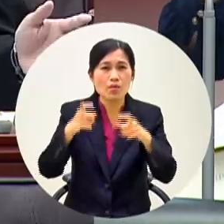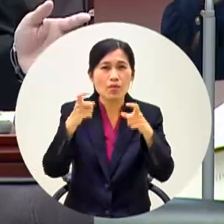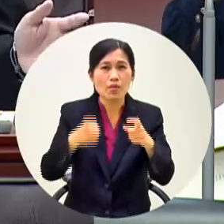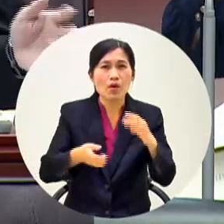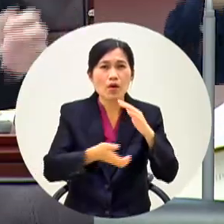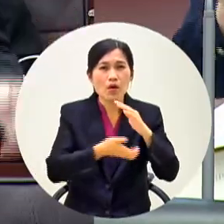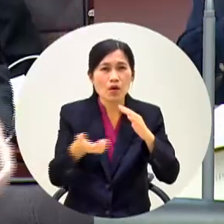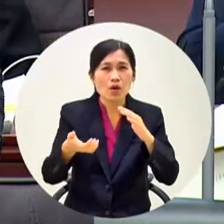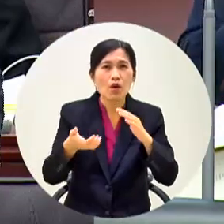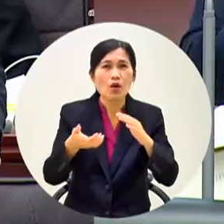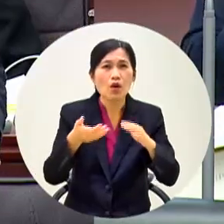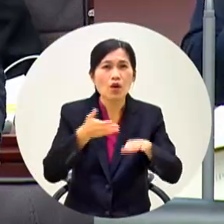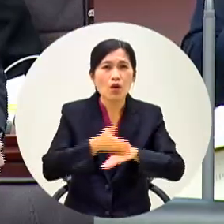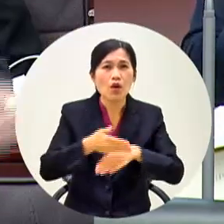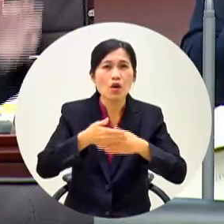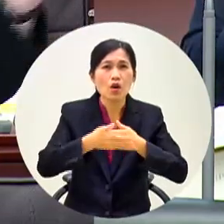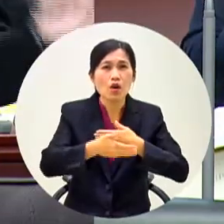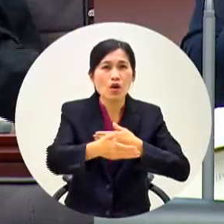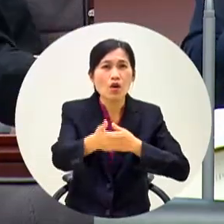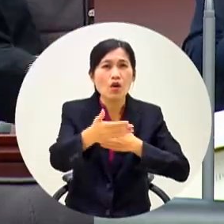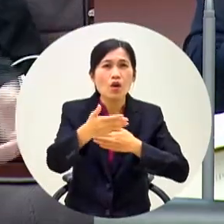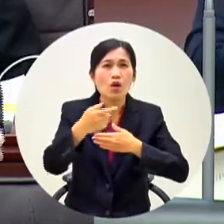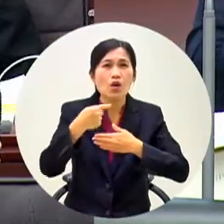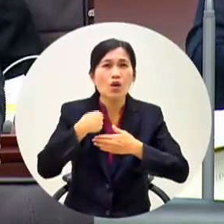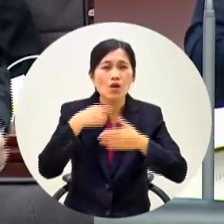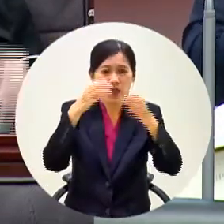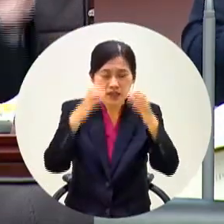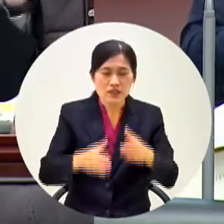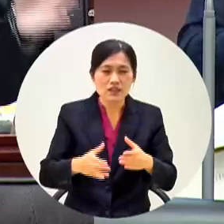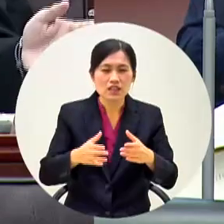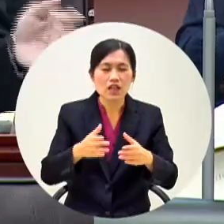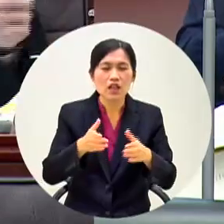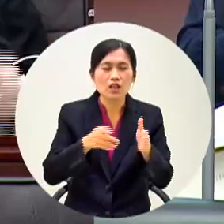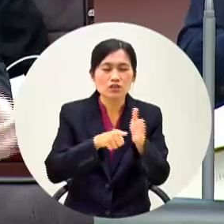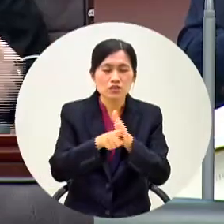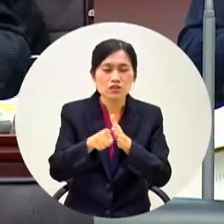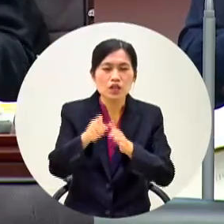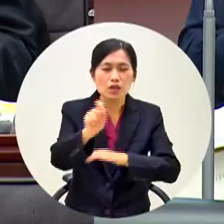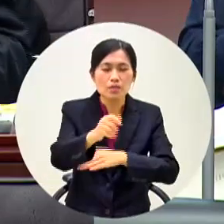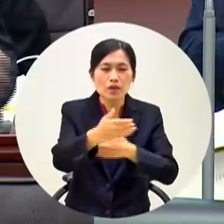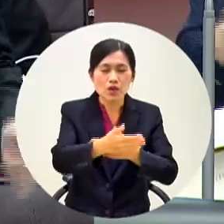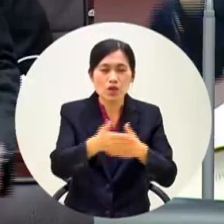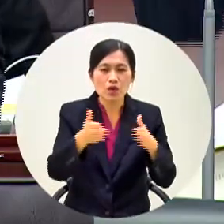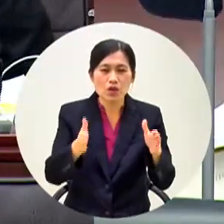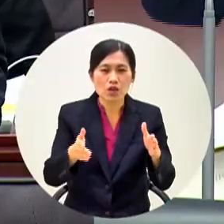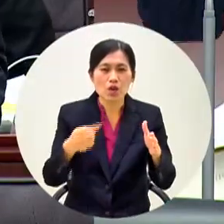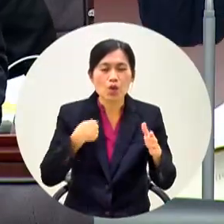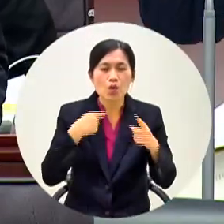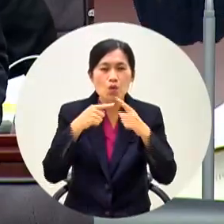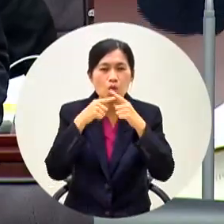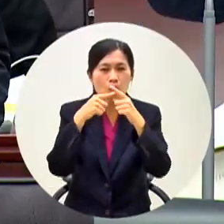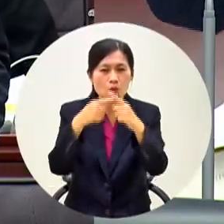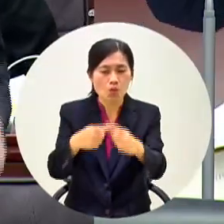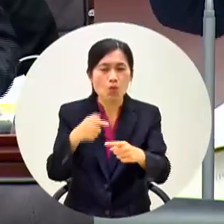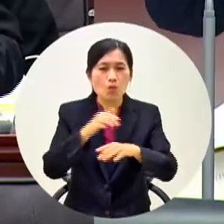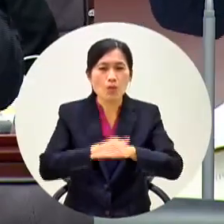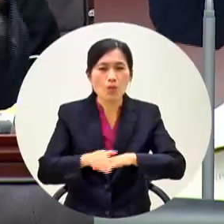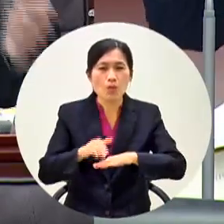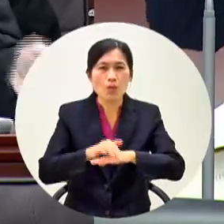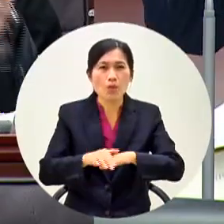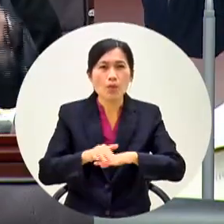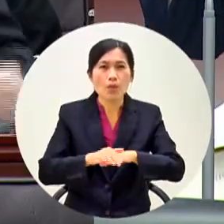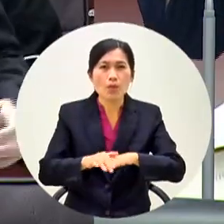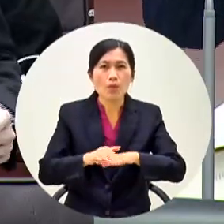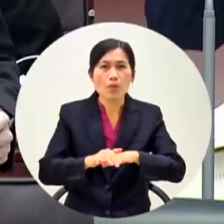是哪一种方式啊？ 不，我们会成立专案办公室，假如有三场的说明，我市长亲自到。 所以你的意思是，并没